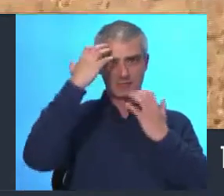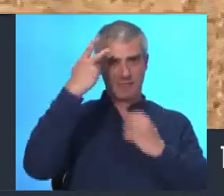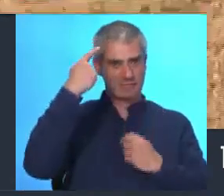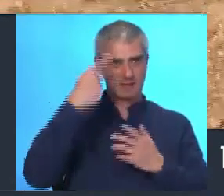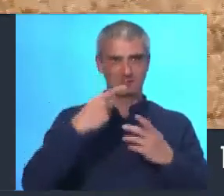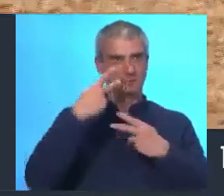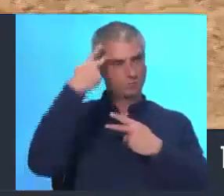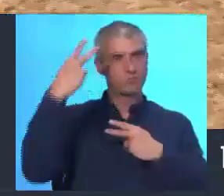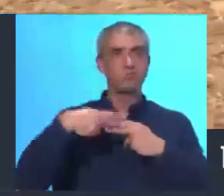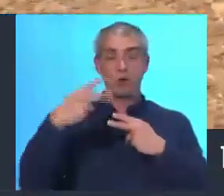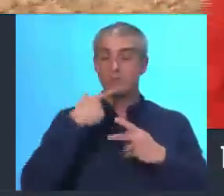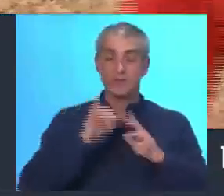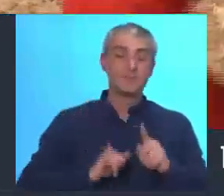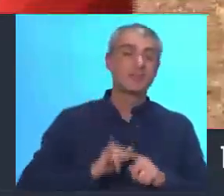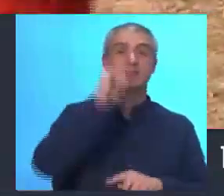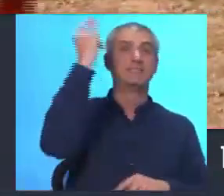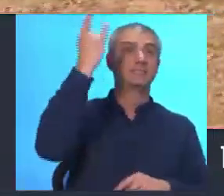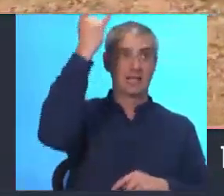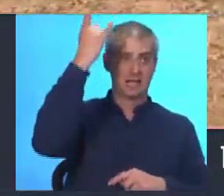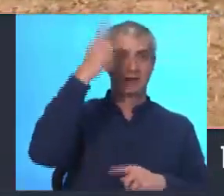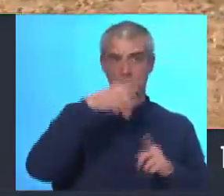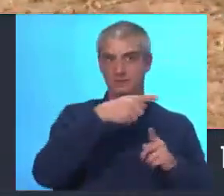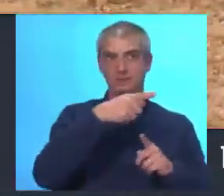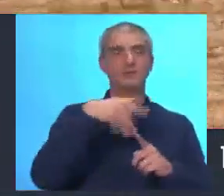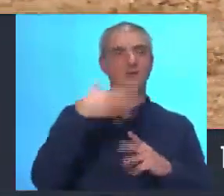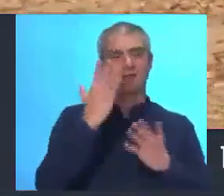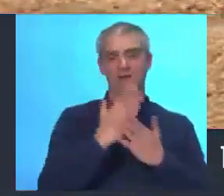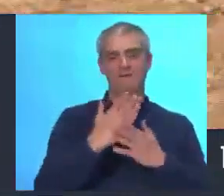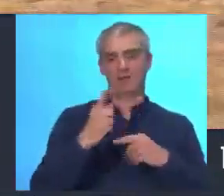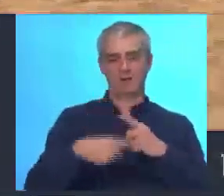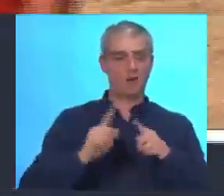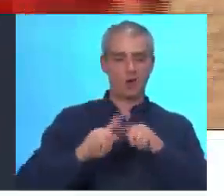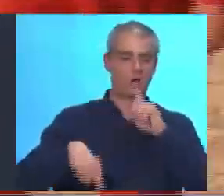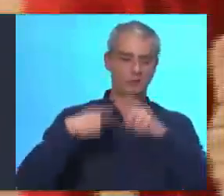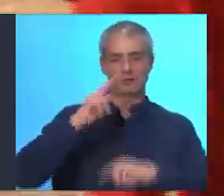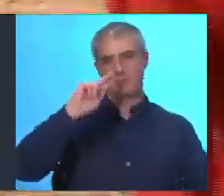מבטיחים כי הטיסה הבאה למאדים גרסת מחטש רמון תצא כבר בחודש הבא.